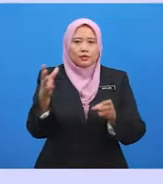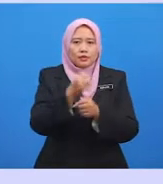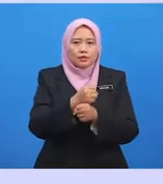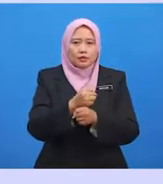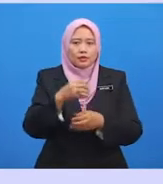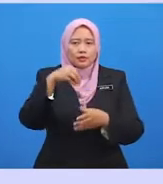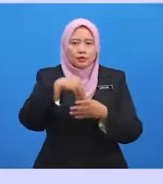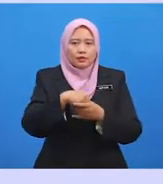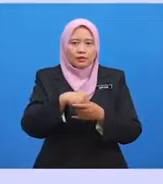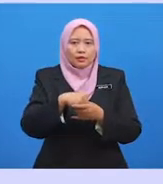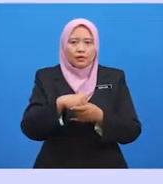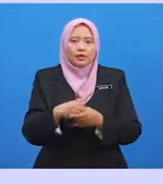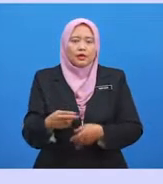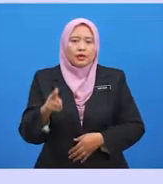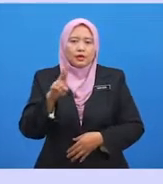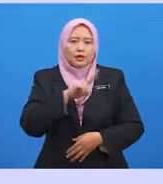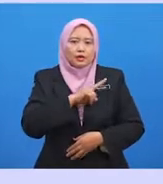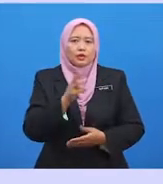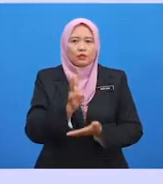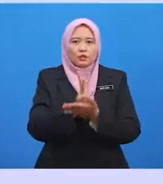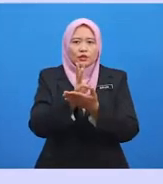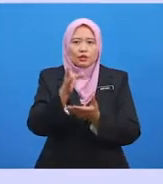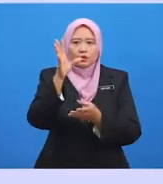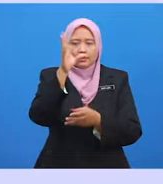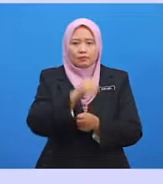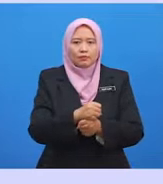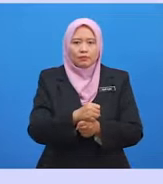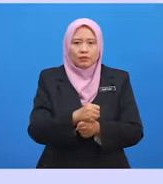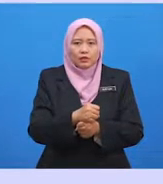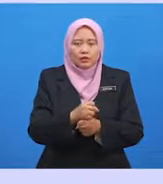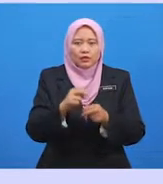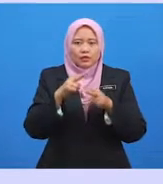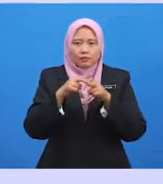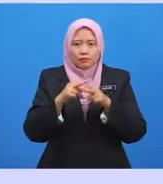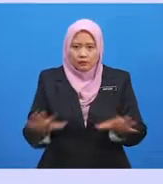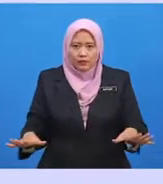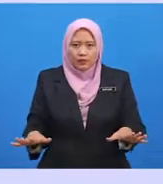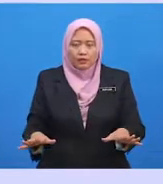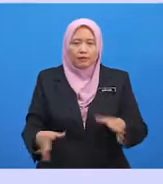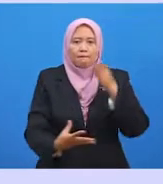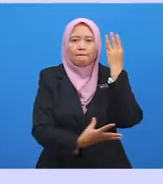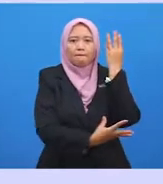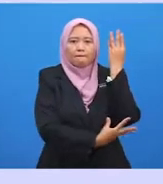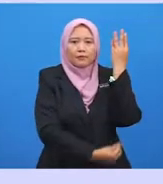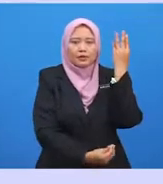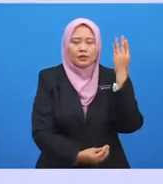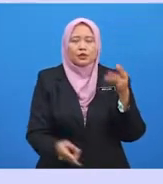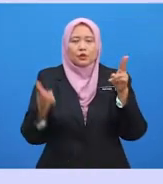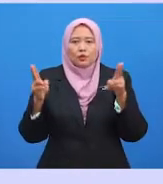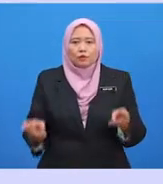juga dapat membasmi kemiskinan umat Islam ini kerana hasil keuntungan